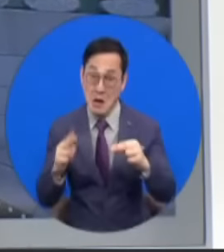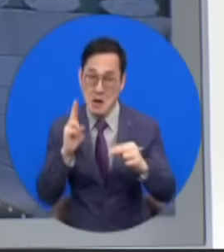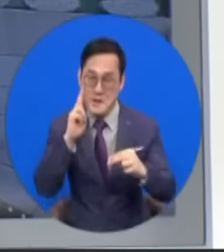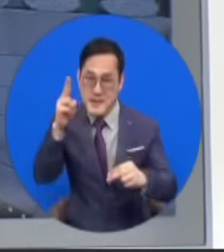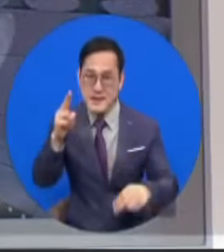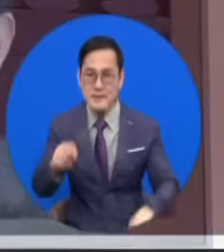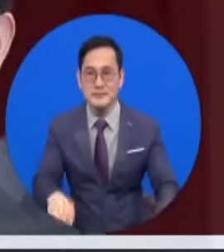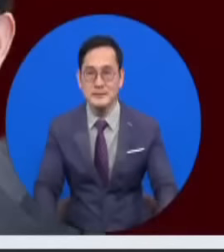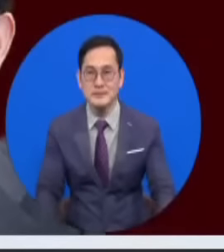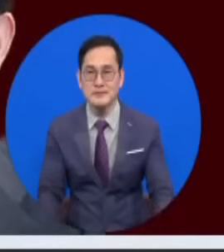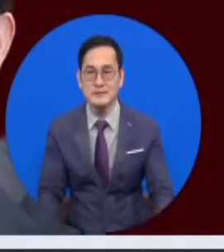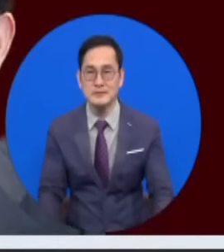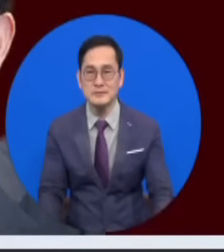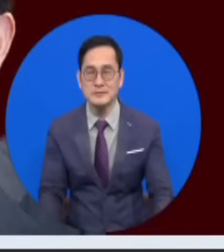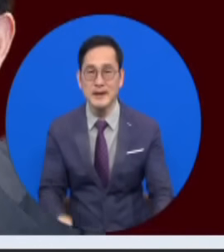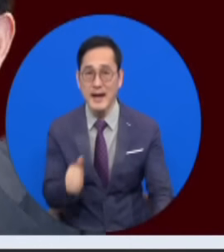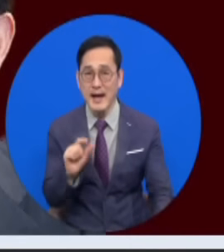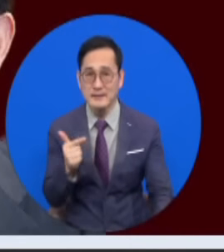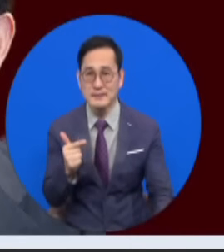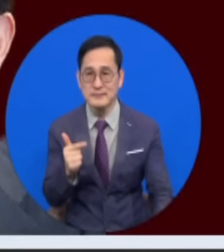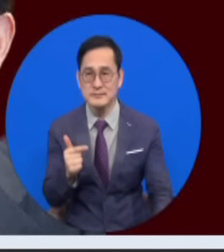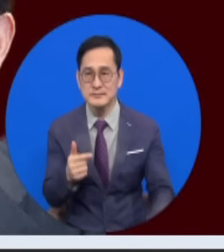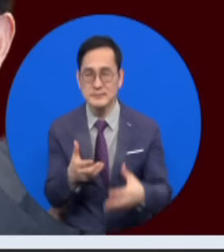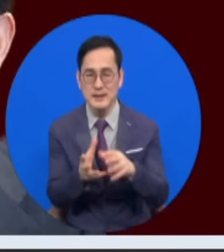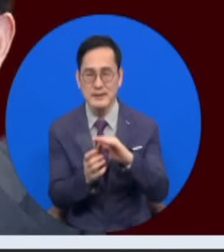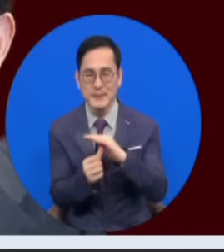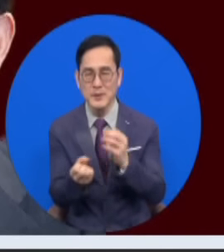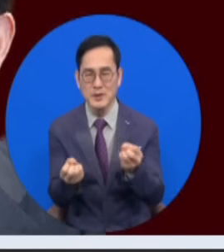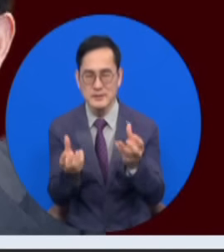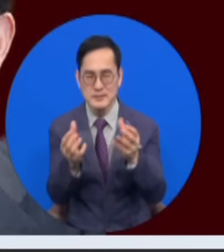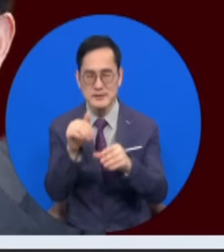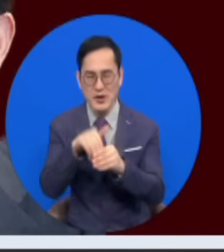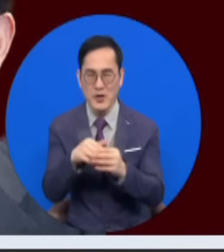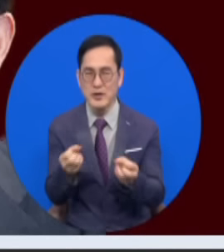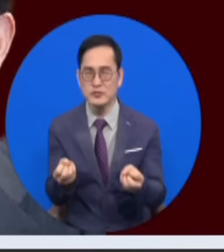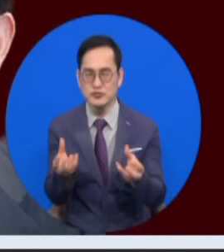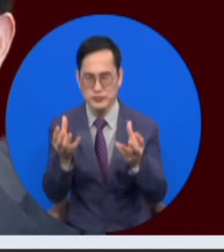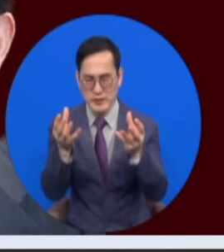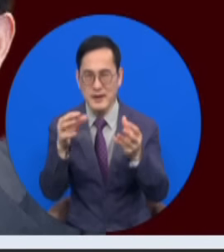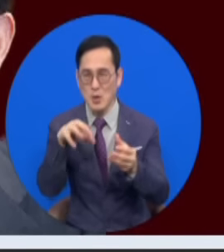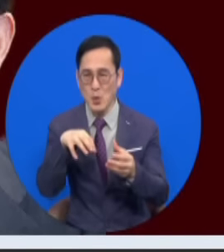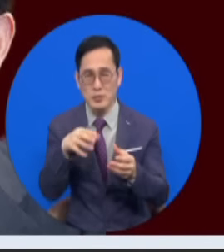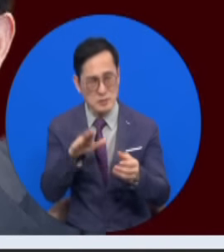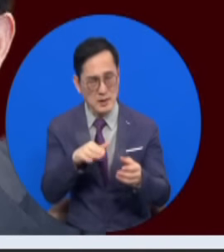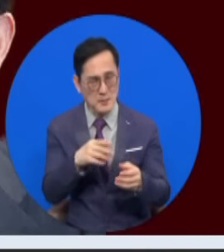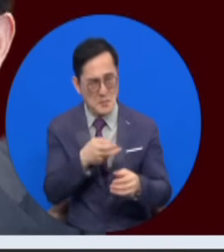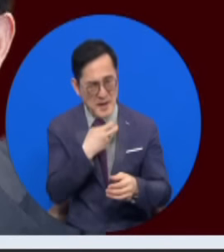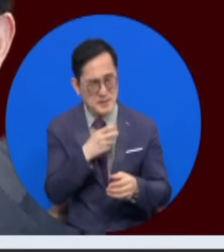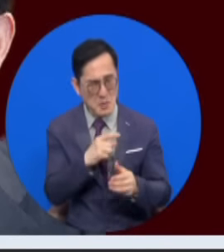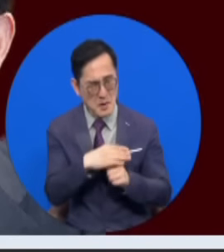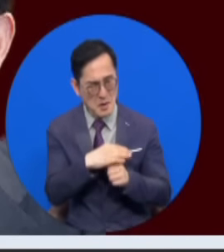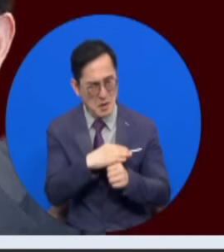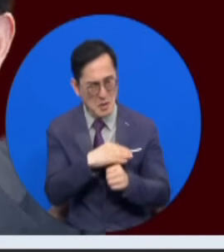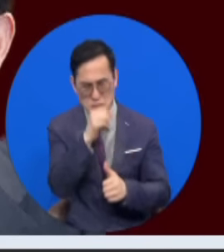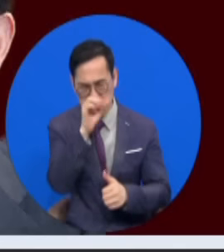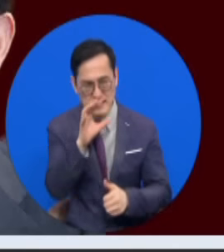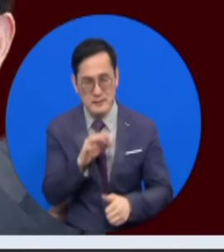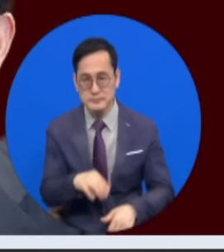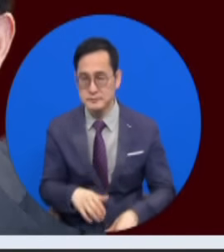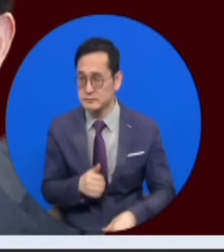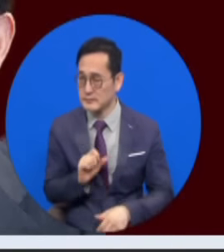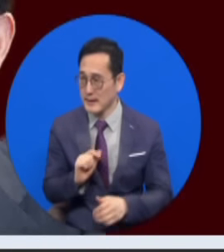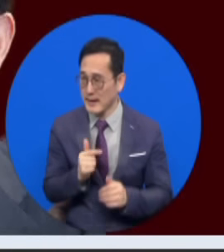보시죠. 한동훈 후보, 전당대회 축제의 장, 절윤, 배신자 등 인신공격, 국민 실망시킨다라고 비판을 하자 원희룡 후보가